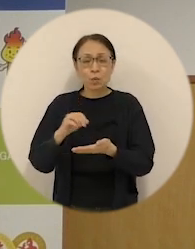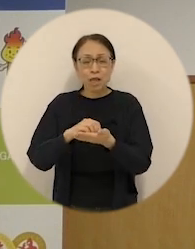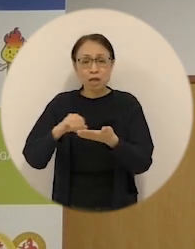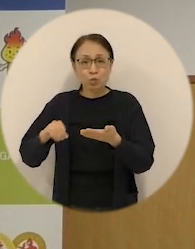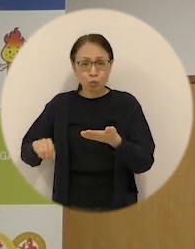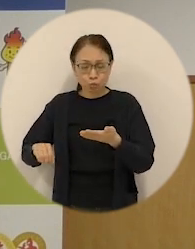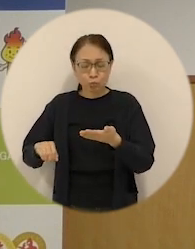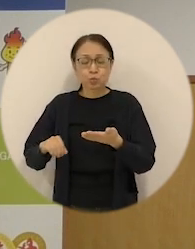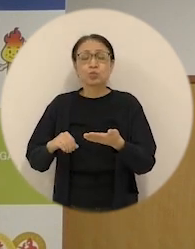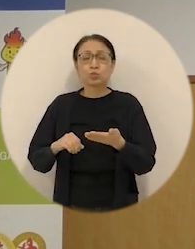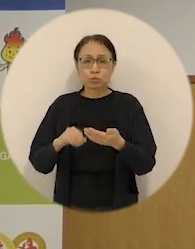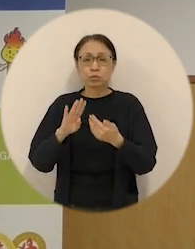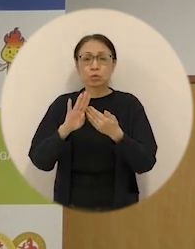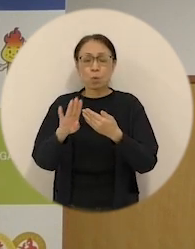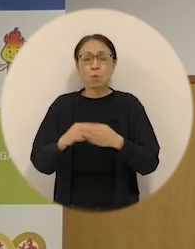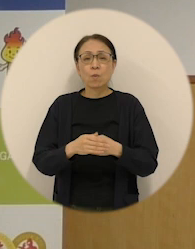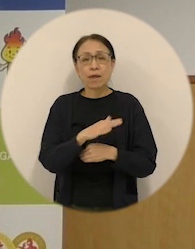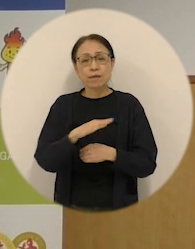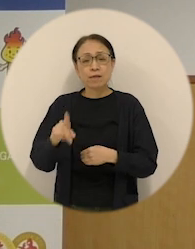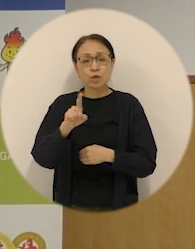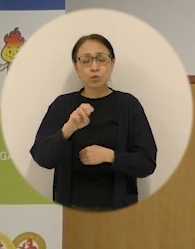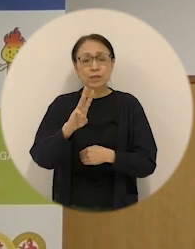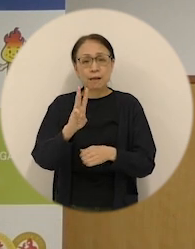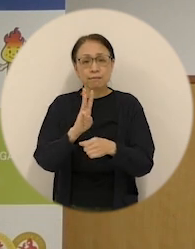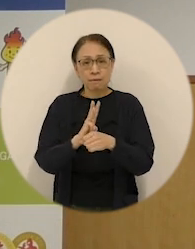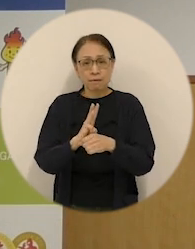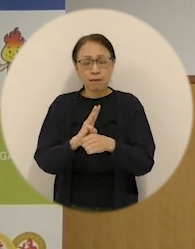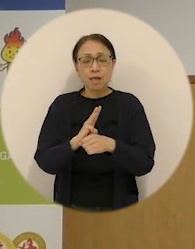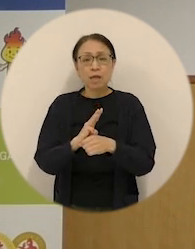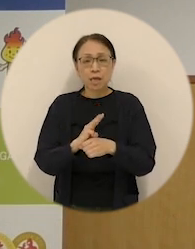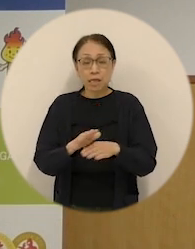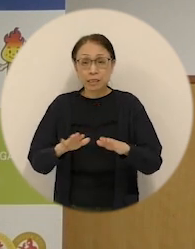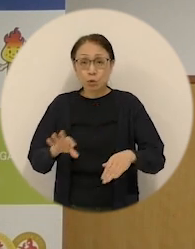成13年からは主任児童委員を